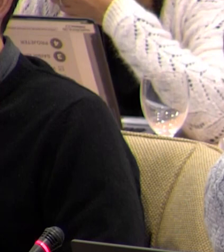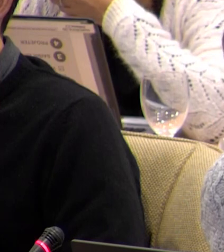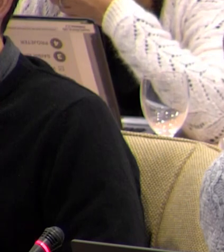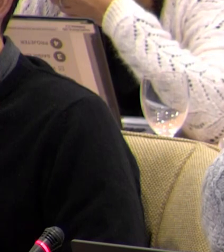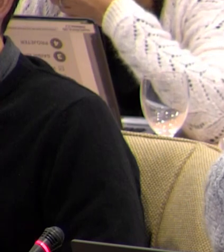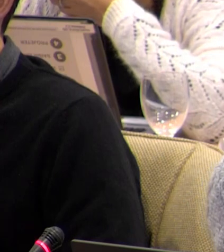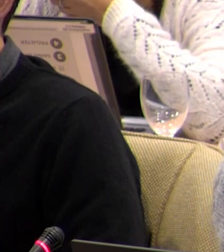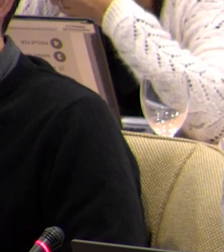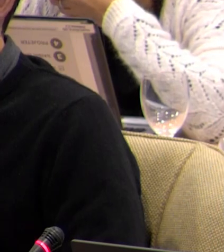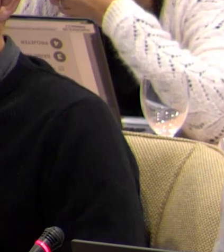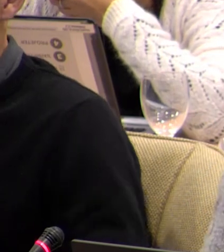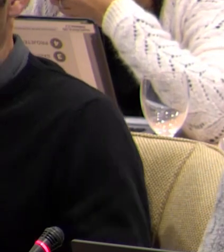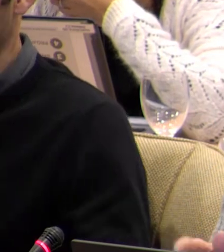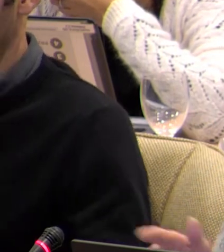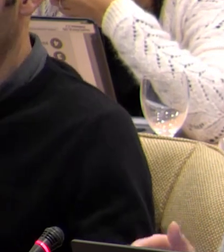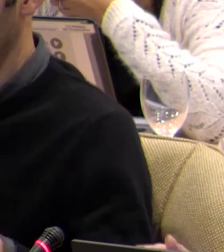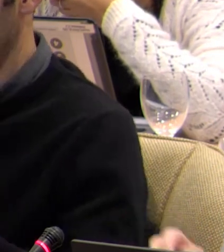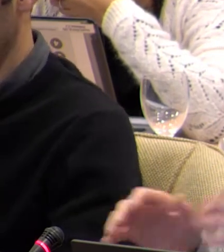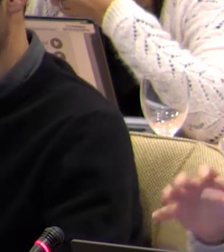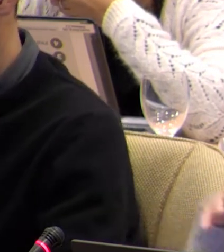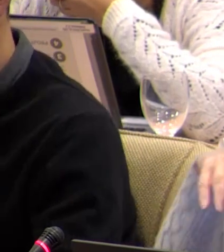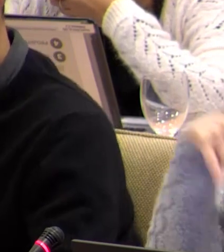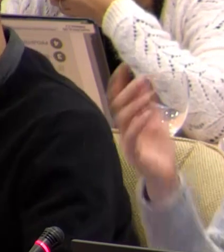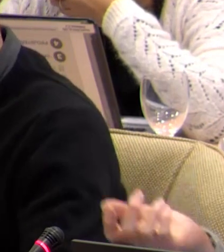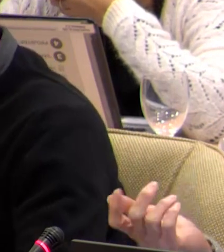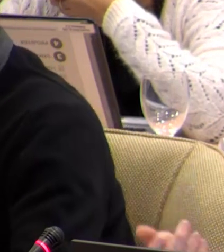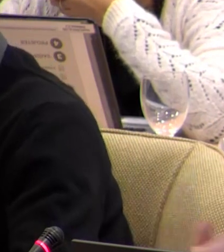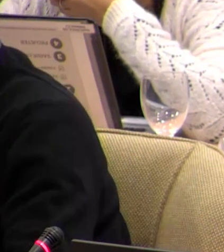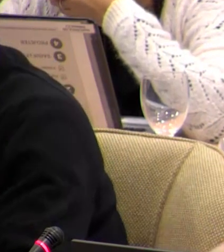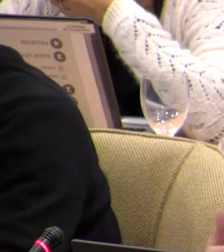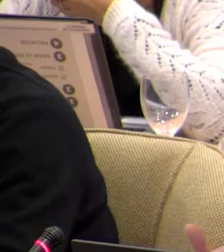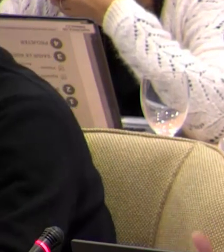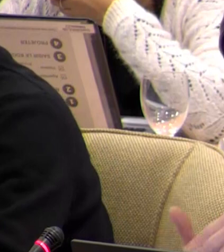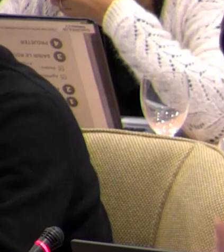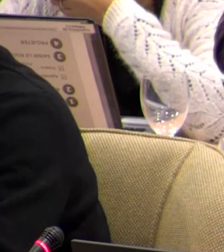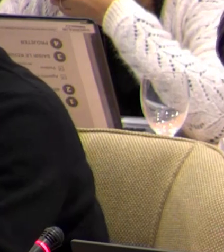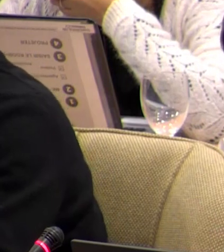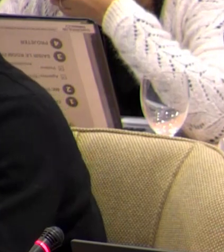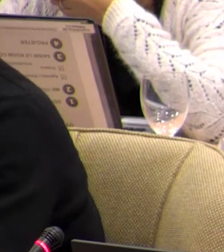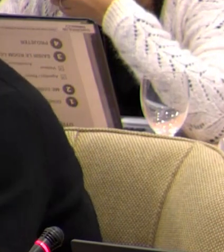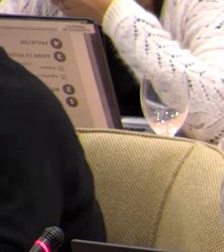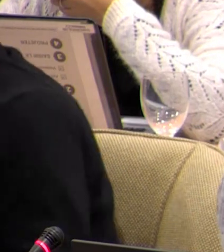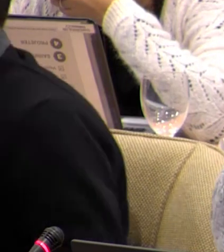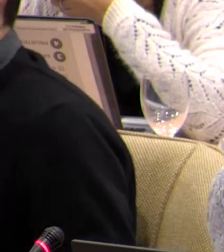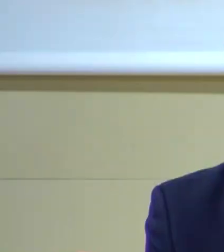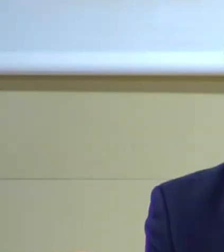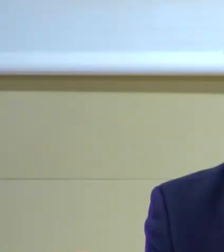malbaie il est question de près molle et puis d'autres choses mais il n'y a pas ça fait un paquet global n'ya pas le détail